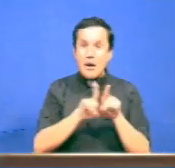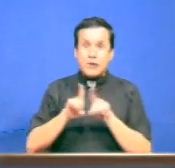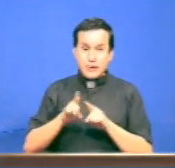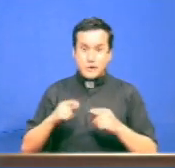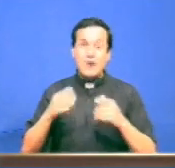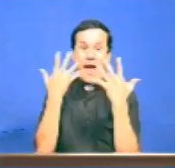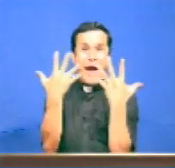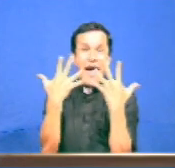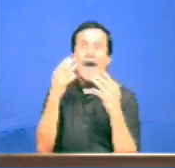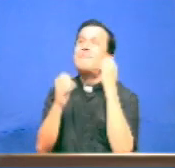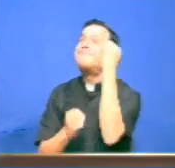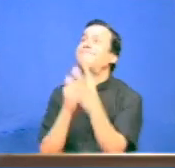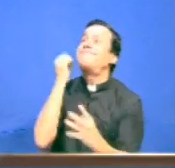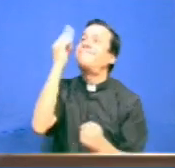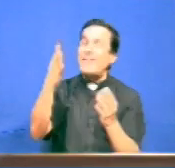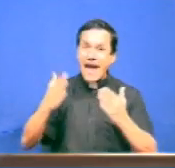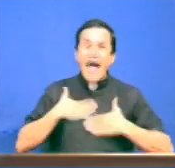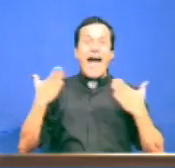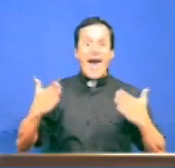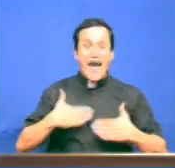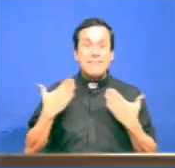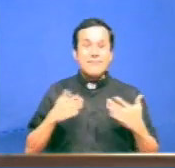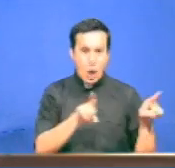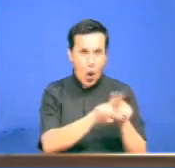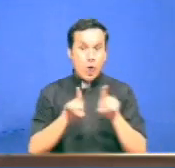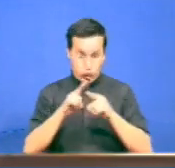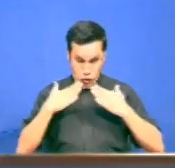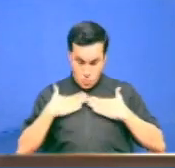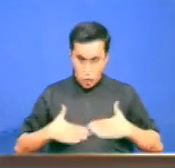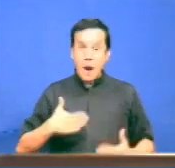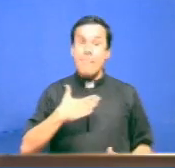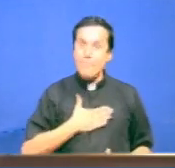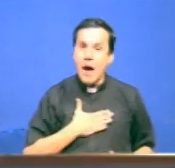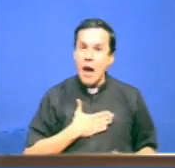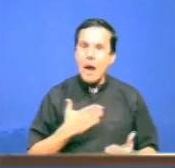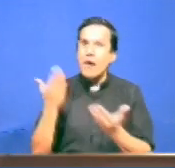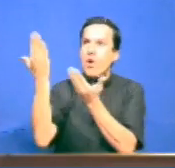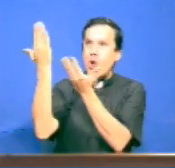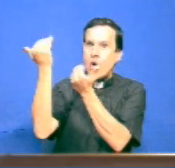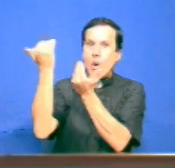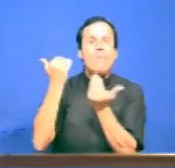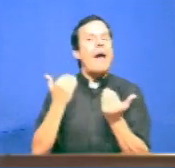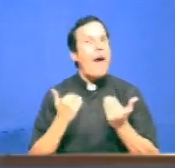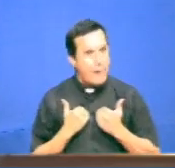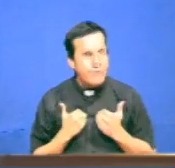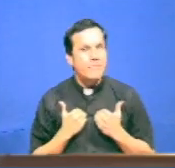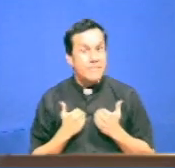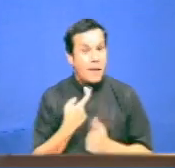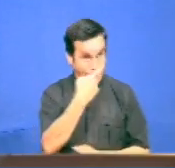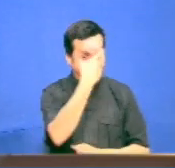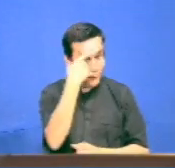unashangilia. Hata mwili wangu utakaa na tumaini. Kwa